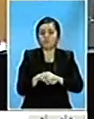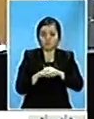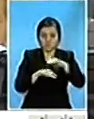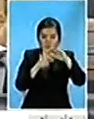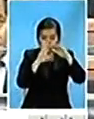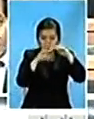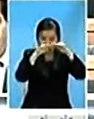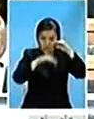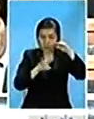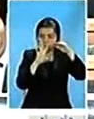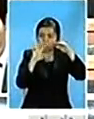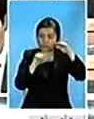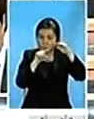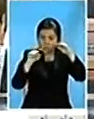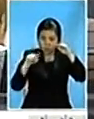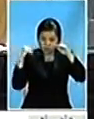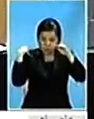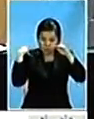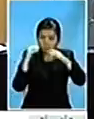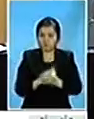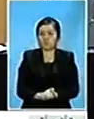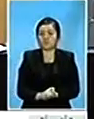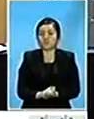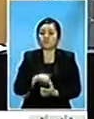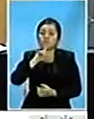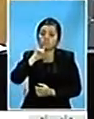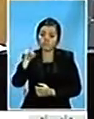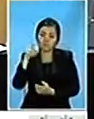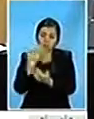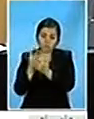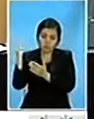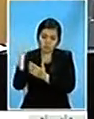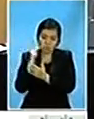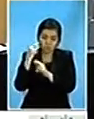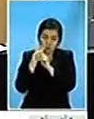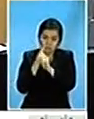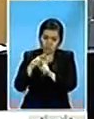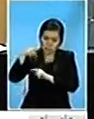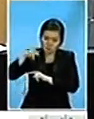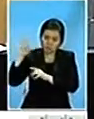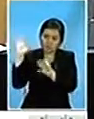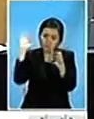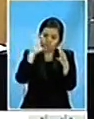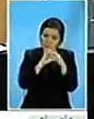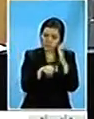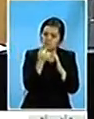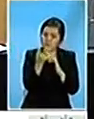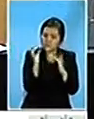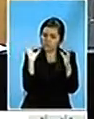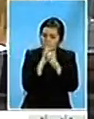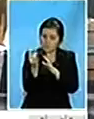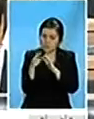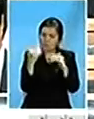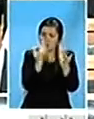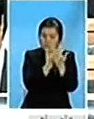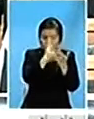านครับ แล้วเงินกู้ตามพระราชกำหนดไปเกี่ยวอะไรกับเหตุผลที่ท่านกำลังขอตัด เพราะว่